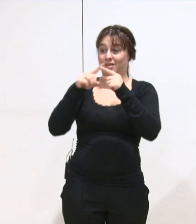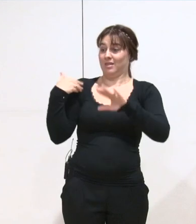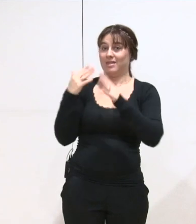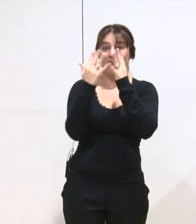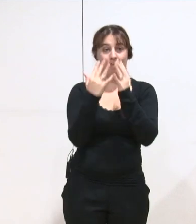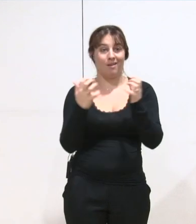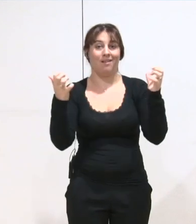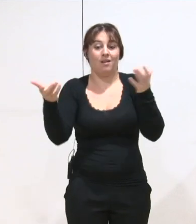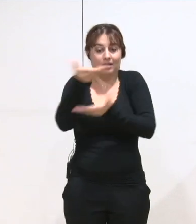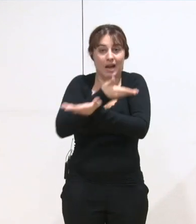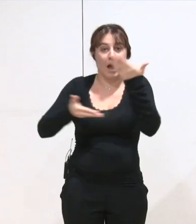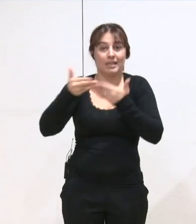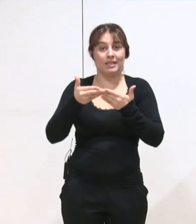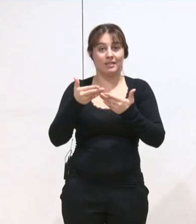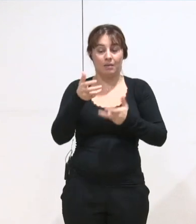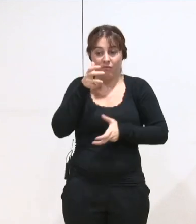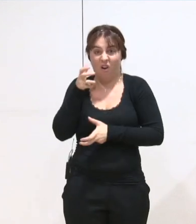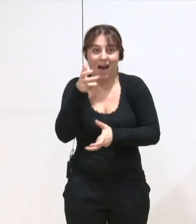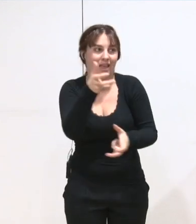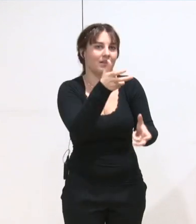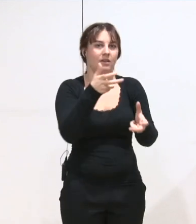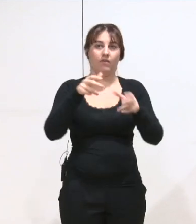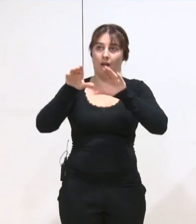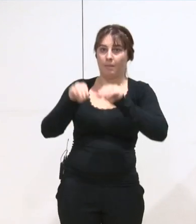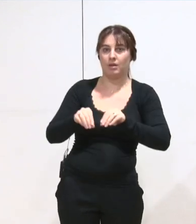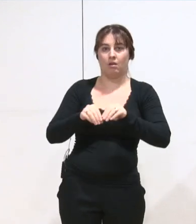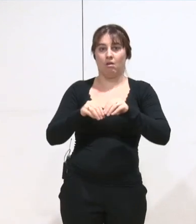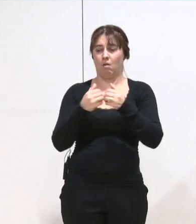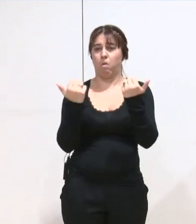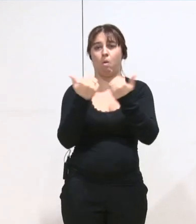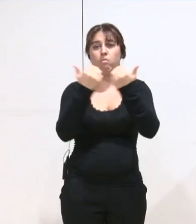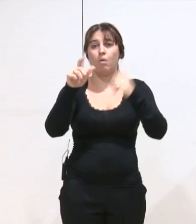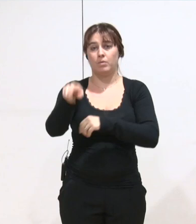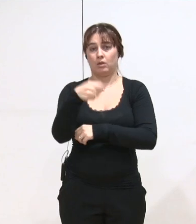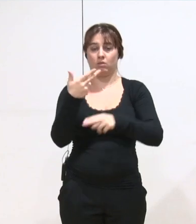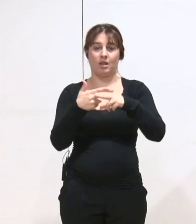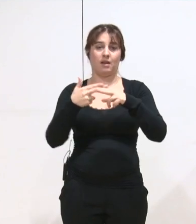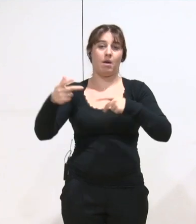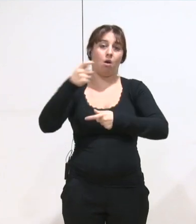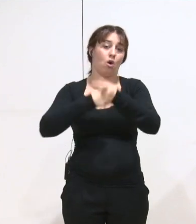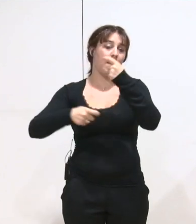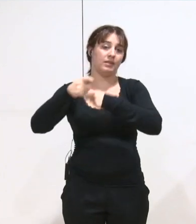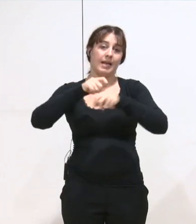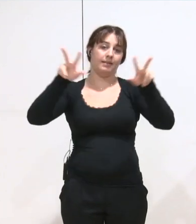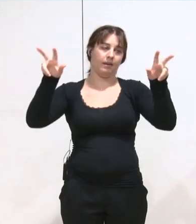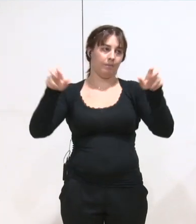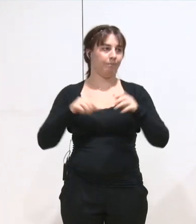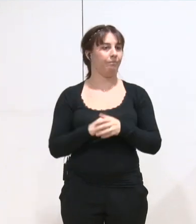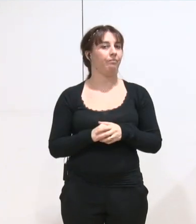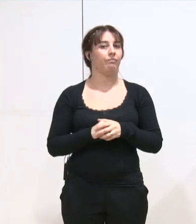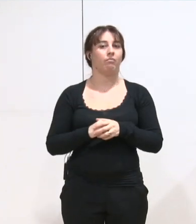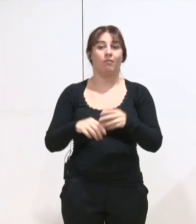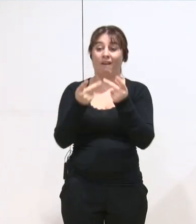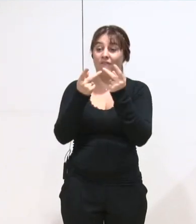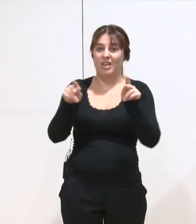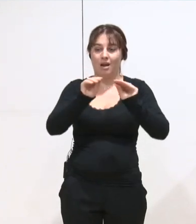de l'attractivité du commerce de ville dans un contexte où les vents contraires sont nombreux, et c'est ce qu'on appelle la commercialité. Se battre pour ce commerce de ville,